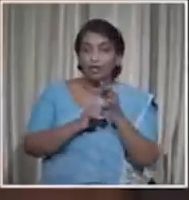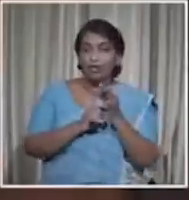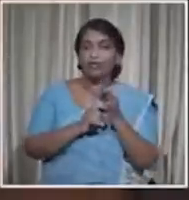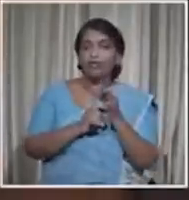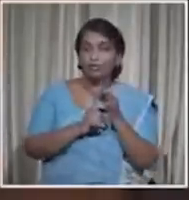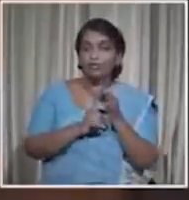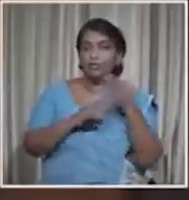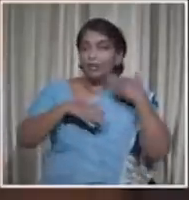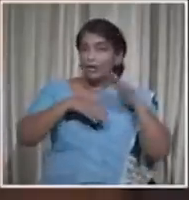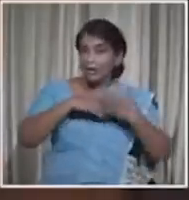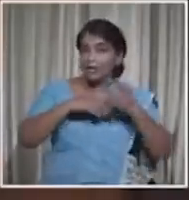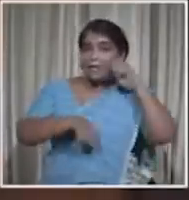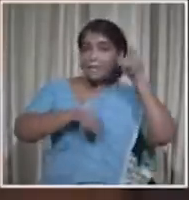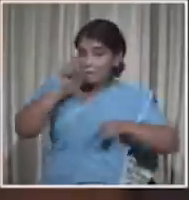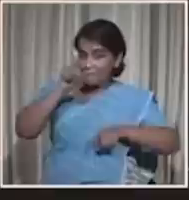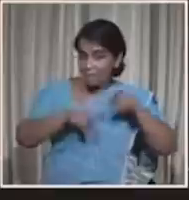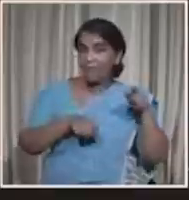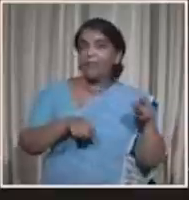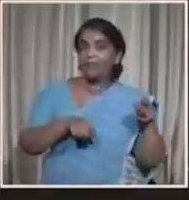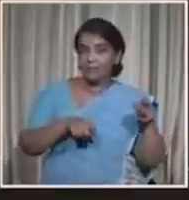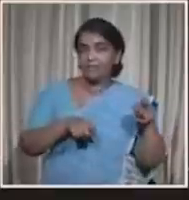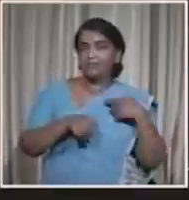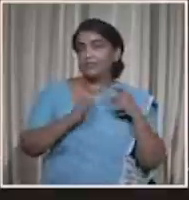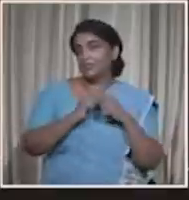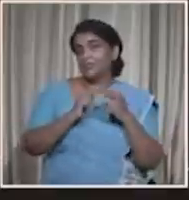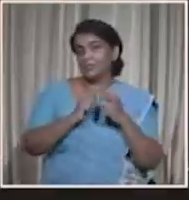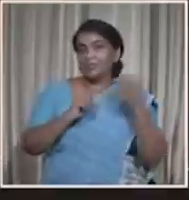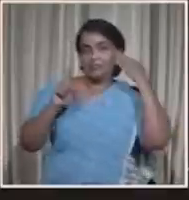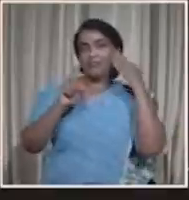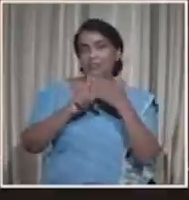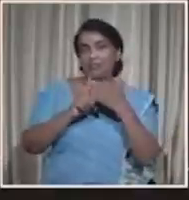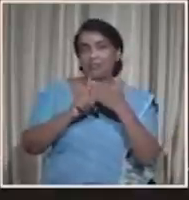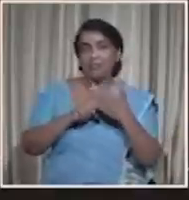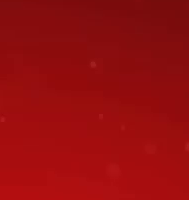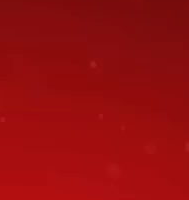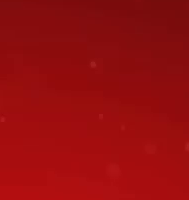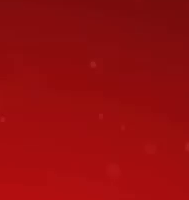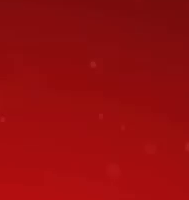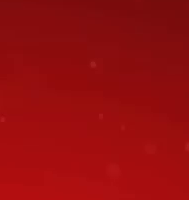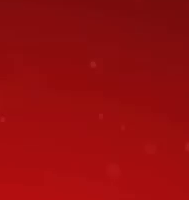Jim, let him make his speech. You have recognized the honorable.